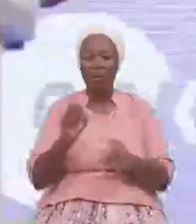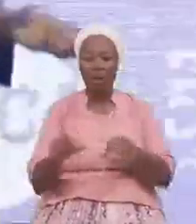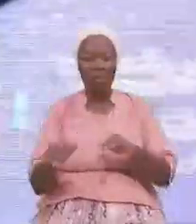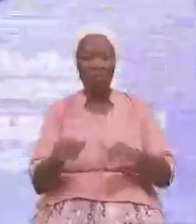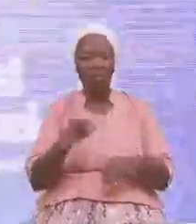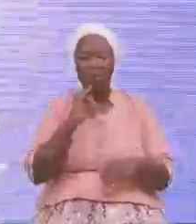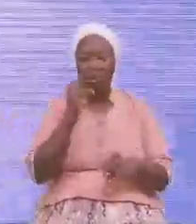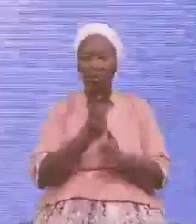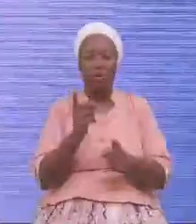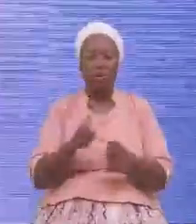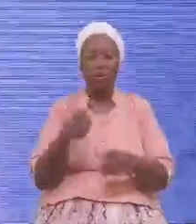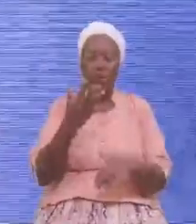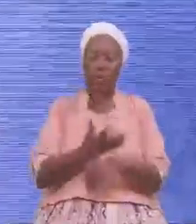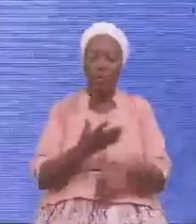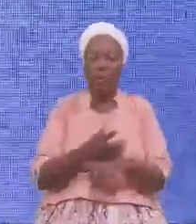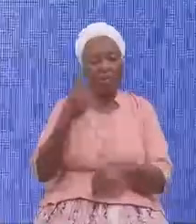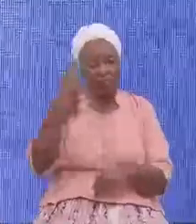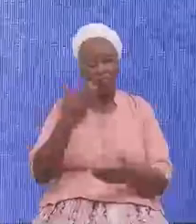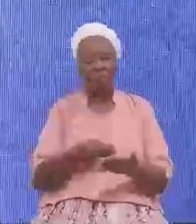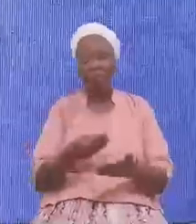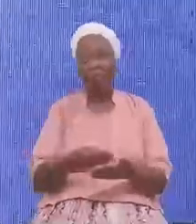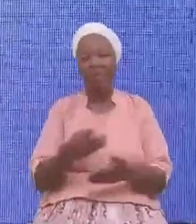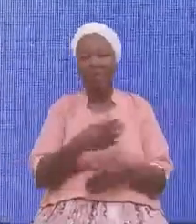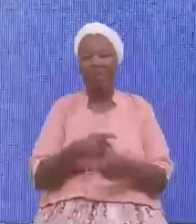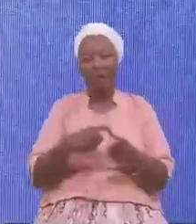de mendier. Et tu es resté là